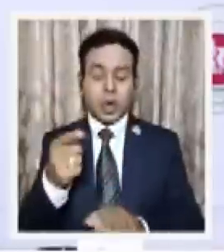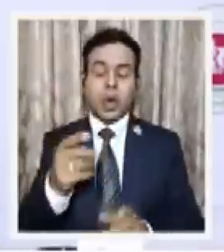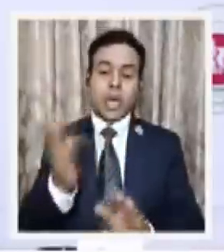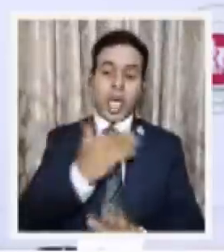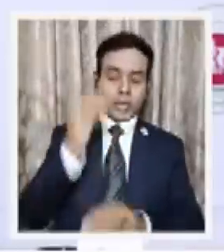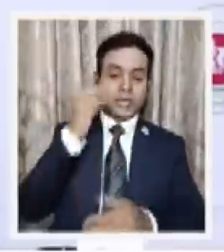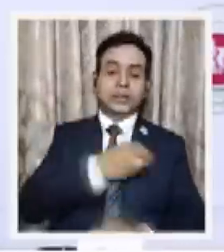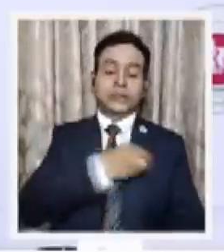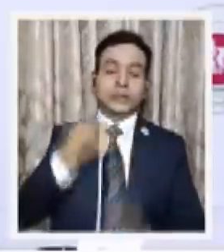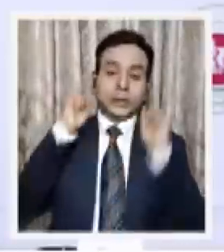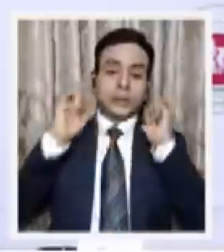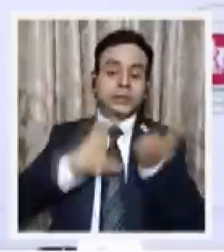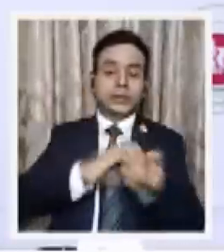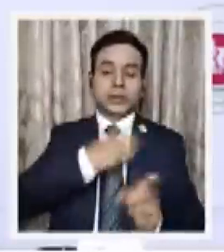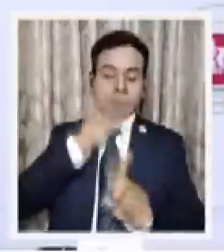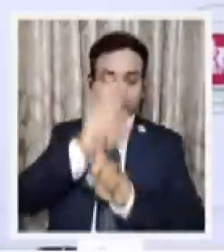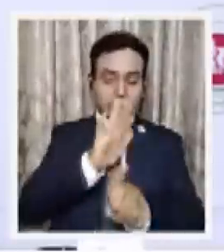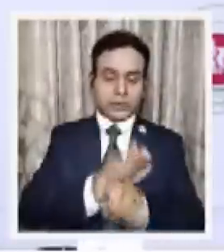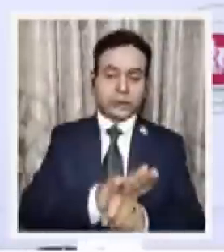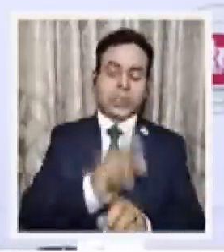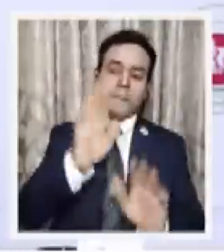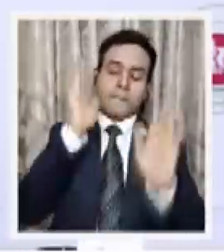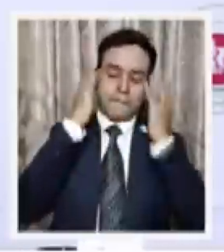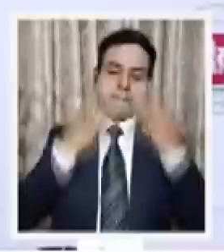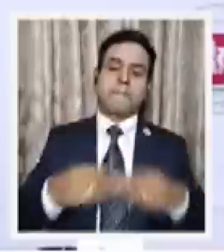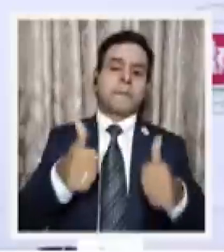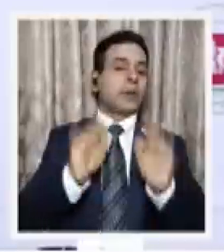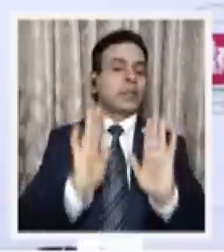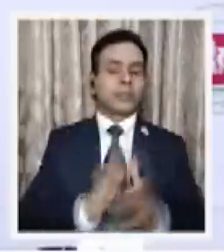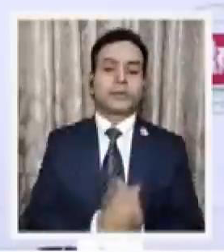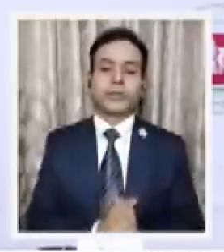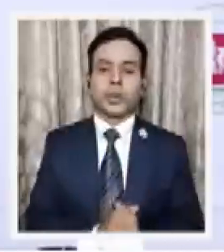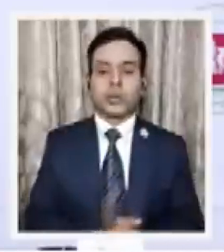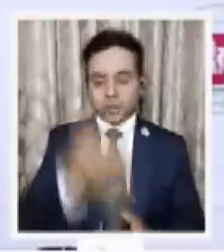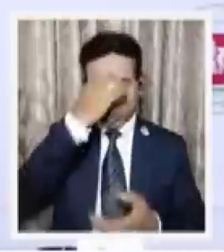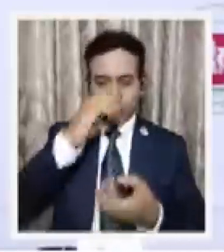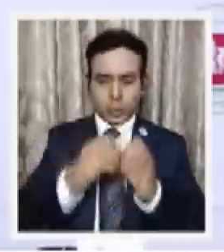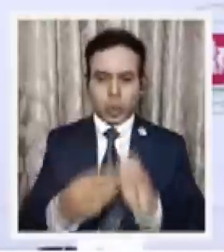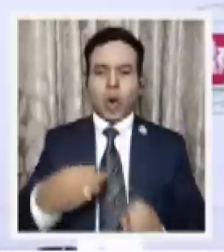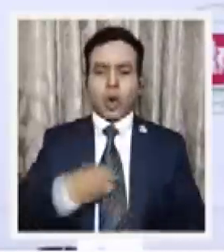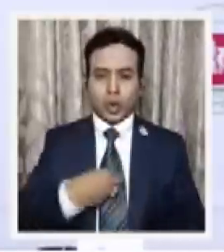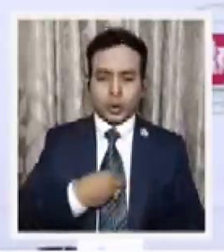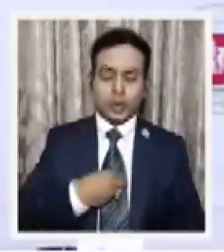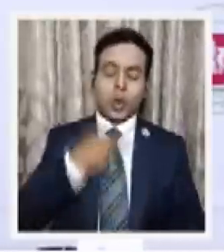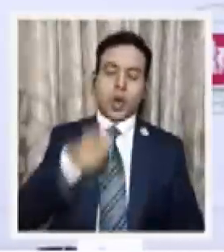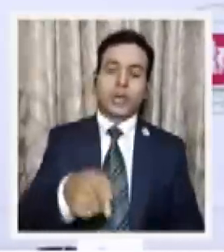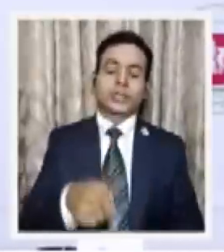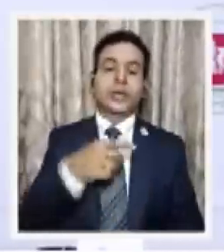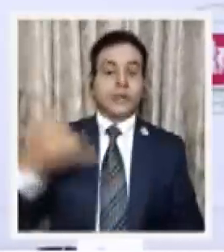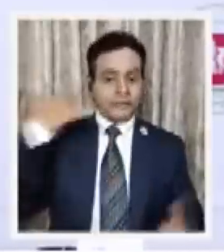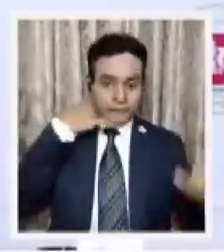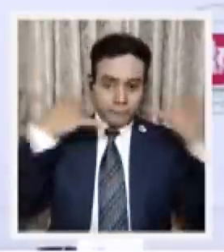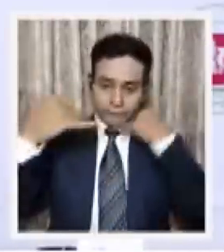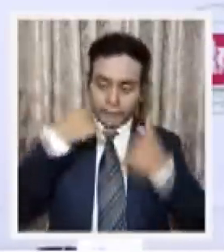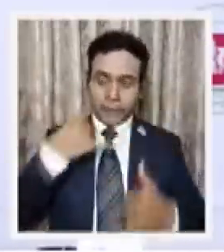আপনারা এই নমুনা পরীক্ষা করাবেন এবং যে কোনো ধরনের অসুবিধা বা কষ্ট অনুভব হলেই অবশ্যই টেলিমেডিসিন